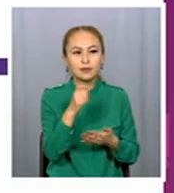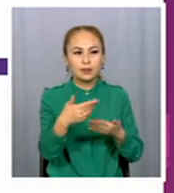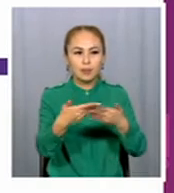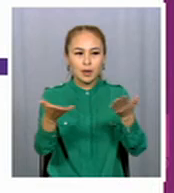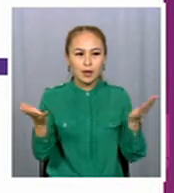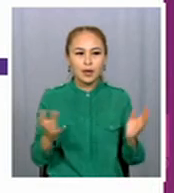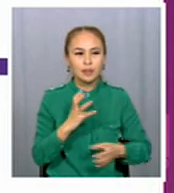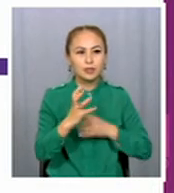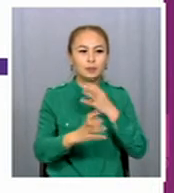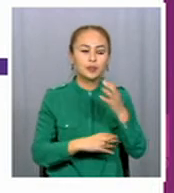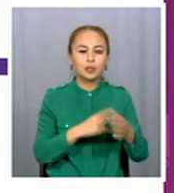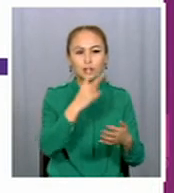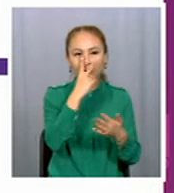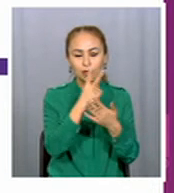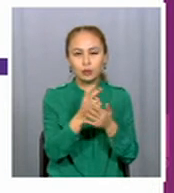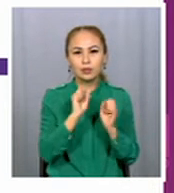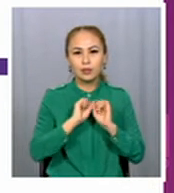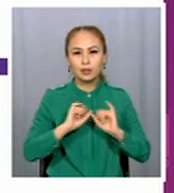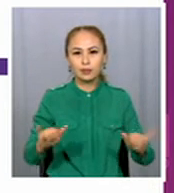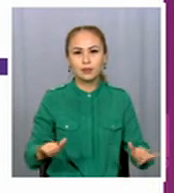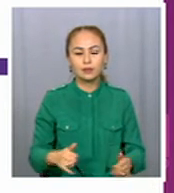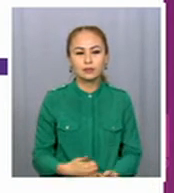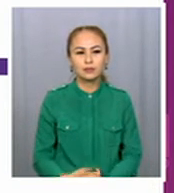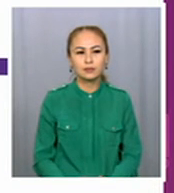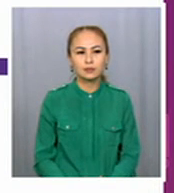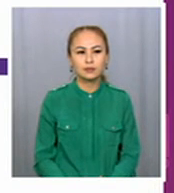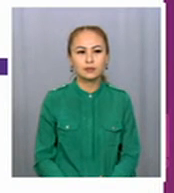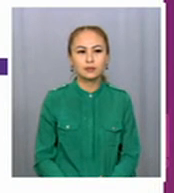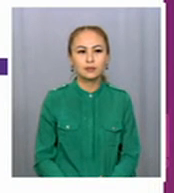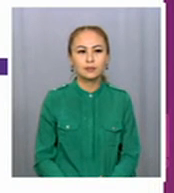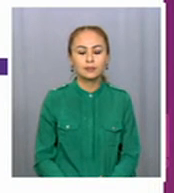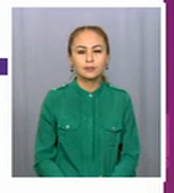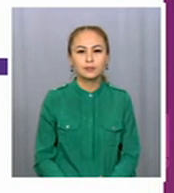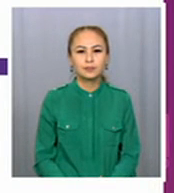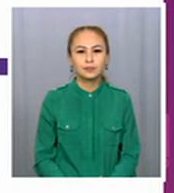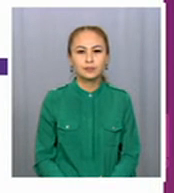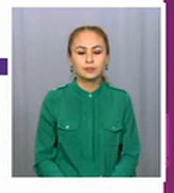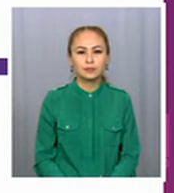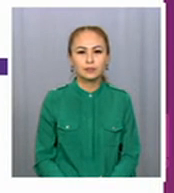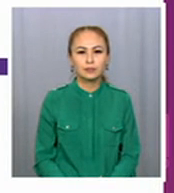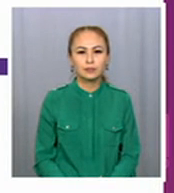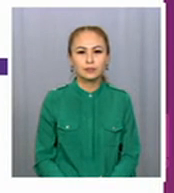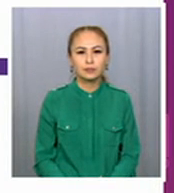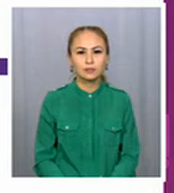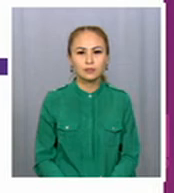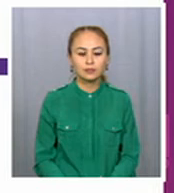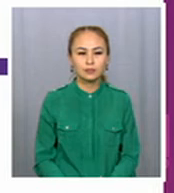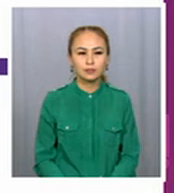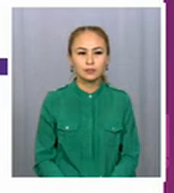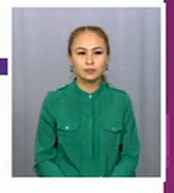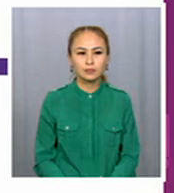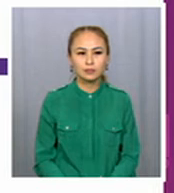табақтан әлемге нұр таратқан. Жұмбақтың шешуі не деп ойлайсыңдар?